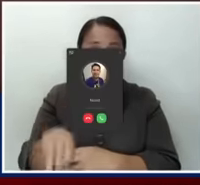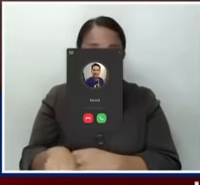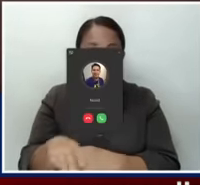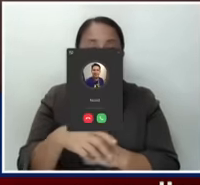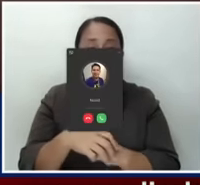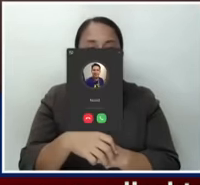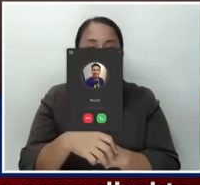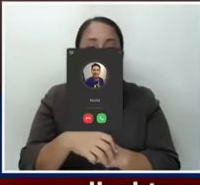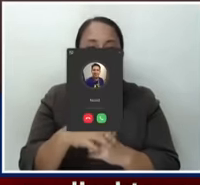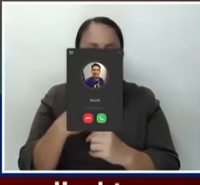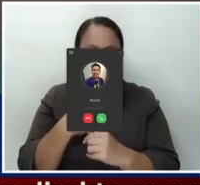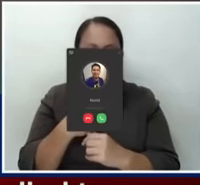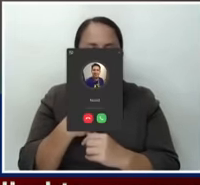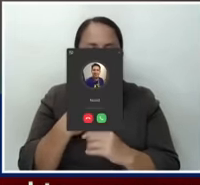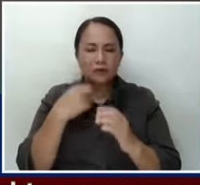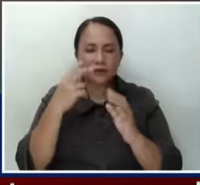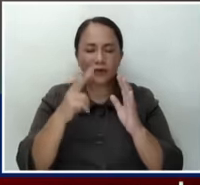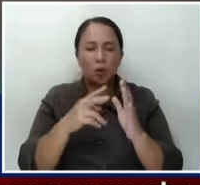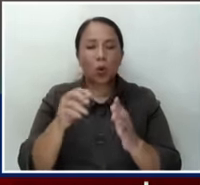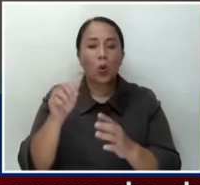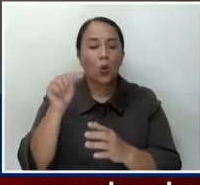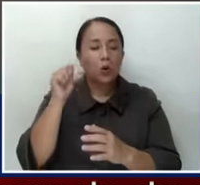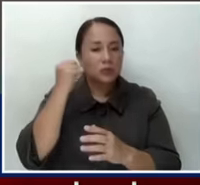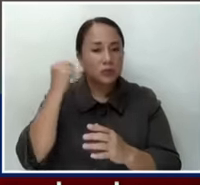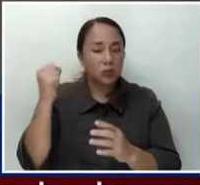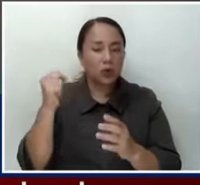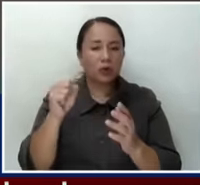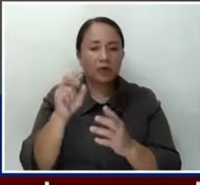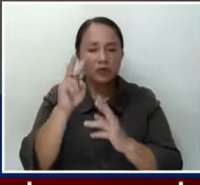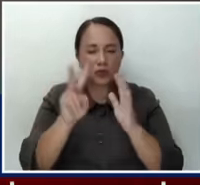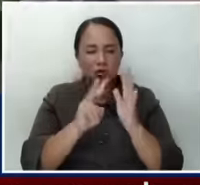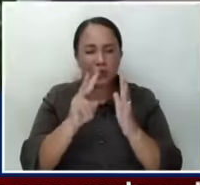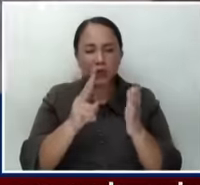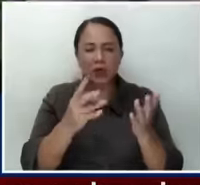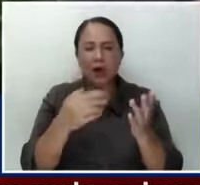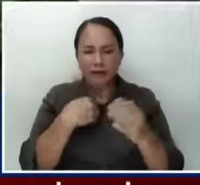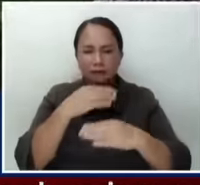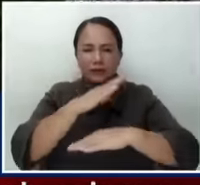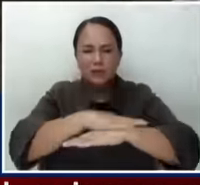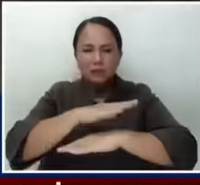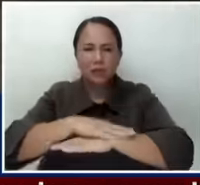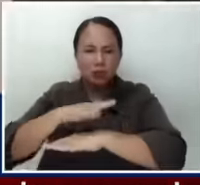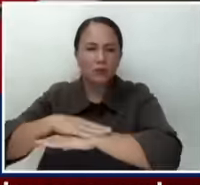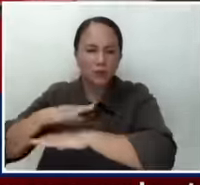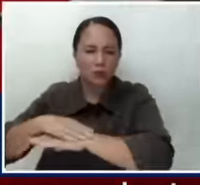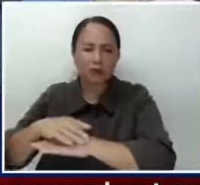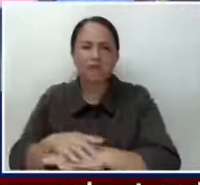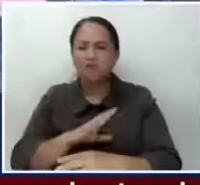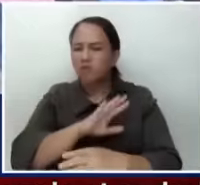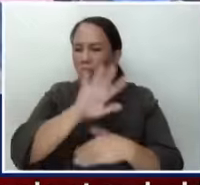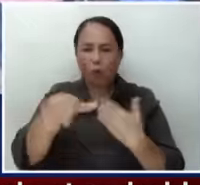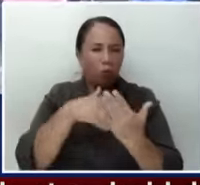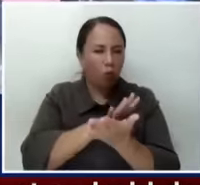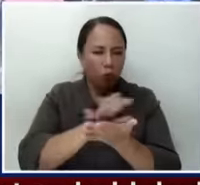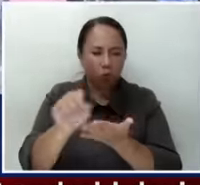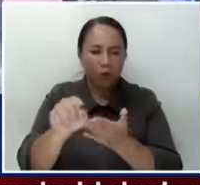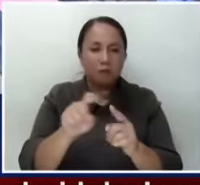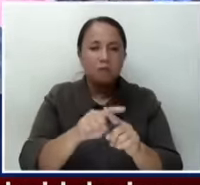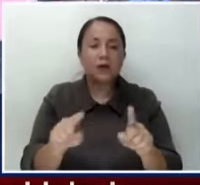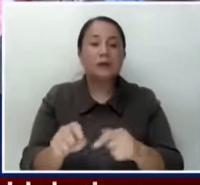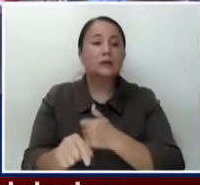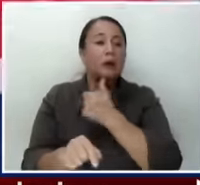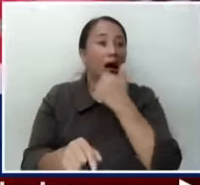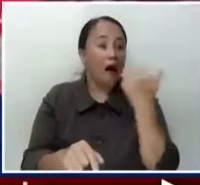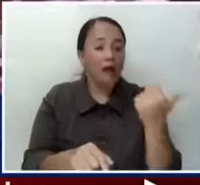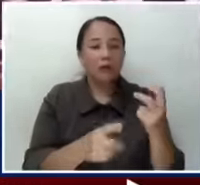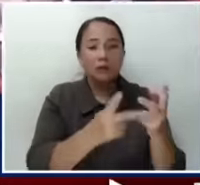yung audiovisual room na sinasabi na may mga mesa ay talagang sunog. Pero yung ibang mga lugar kung